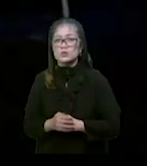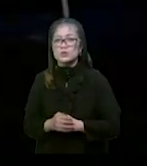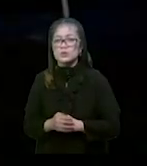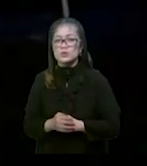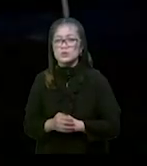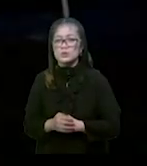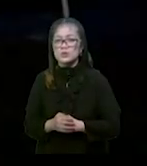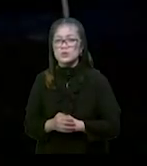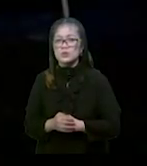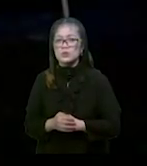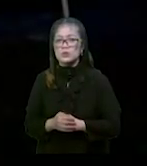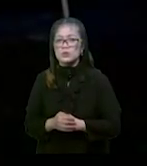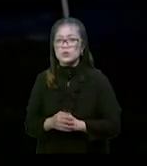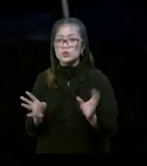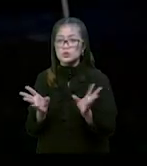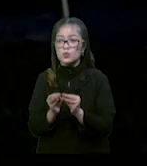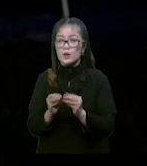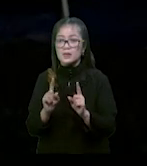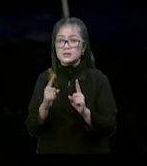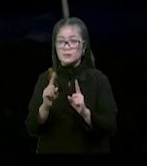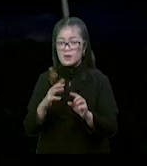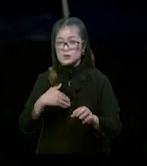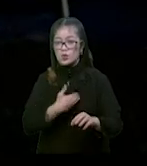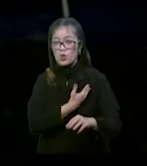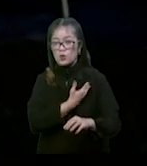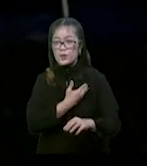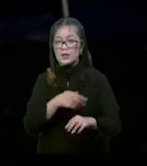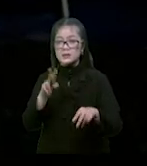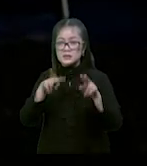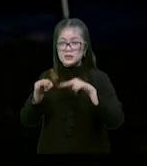Pemirsa, masih ada belasan korban jiwa yang hilang akibat